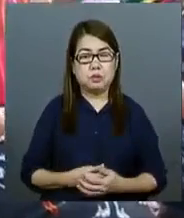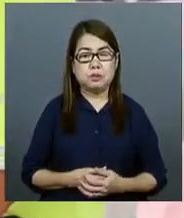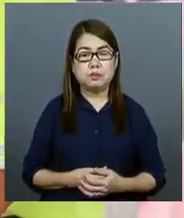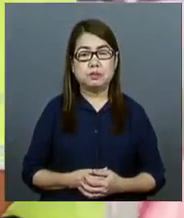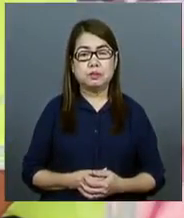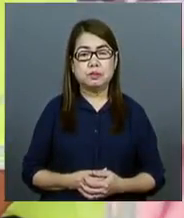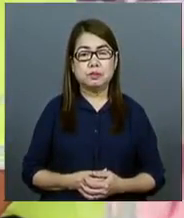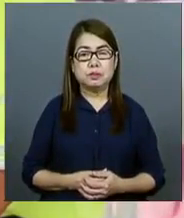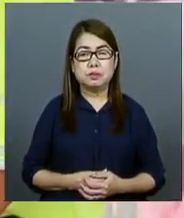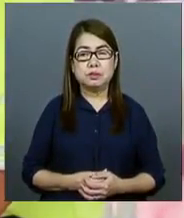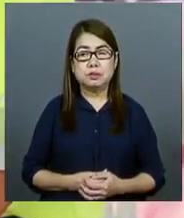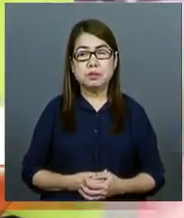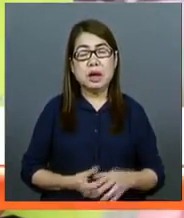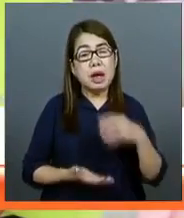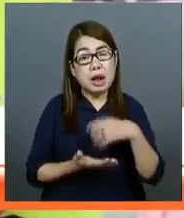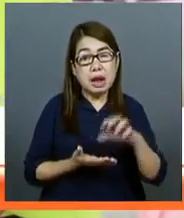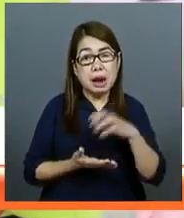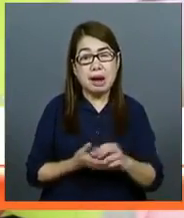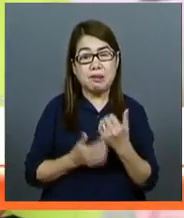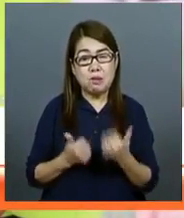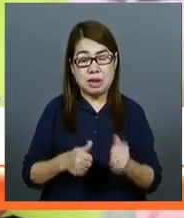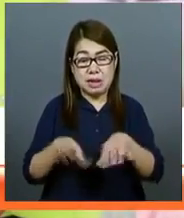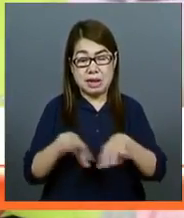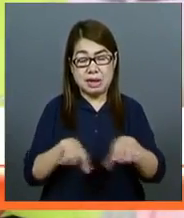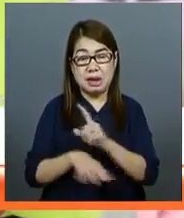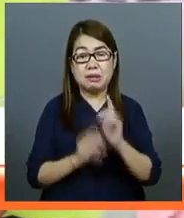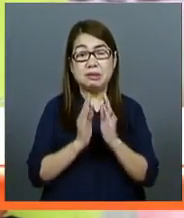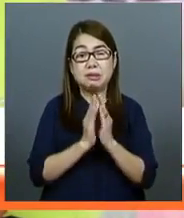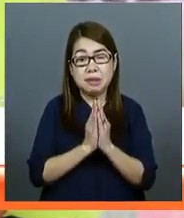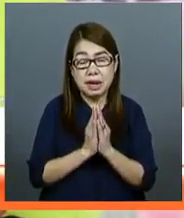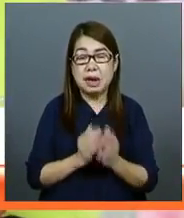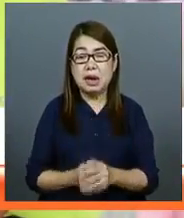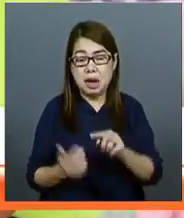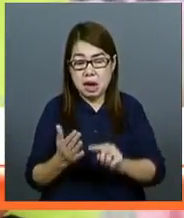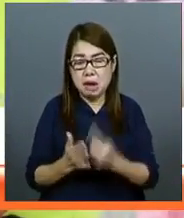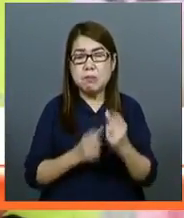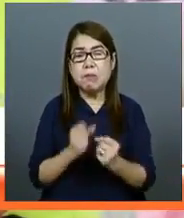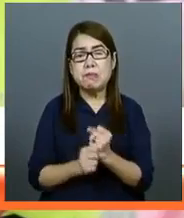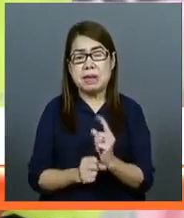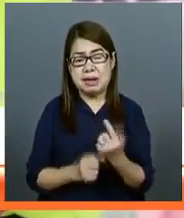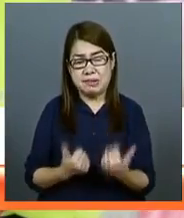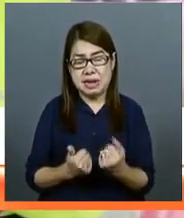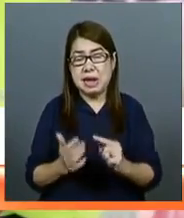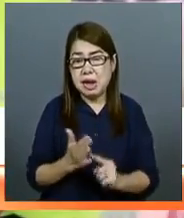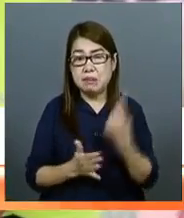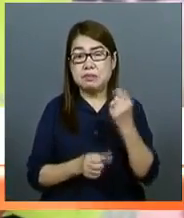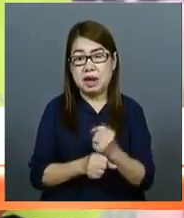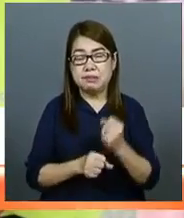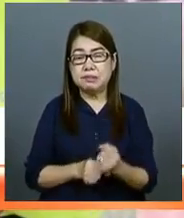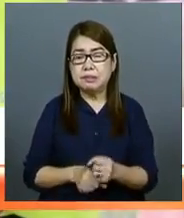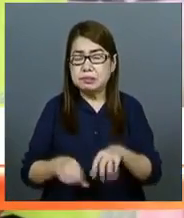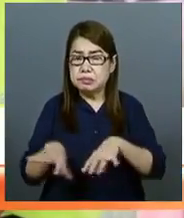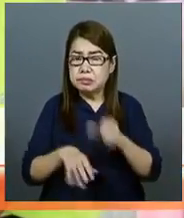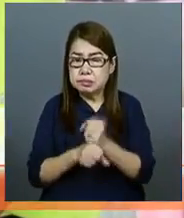้พิธีบวงสรวงนี้เราเพิ่งจะทำปีนี้เป็นปีแรกนะครับสำหรับกิจกรรมที่ทางชมรมมาร่ว